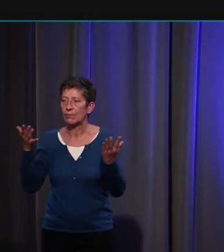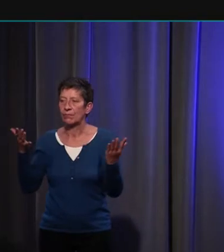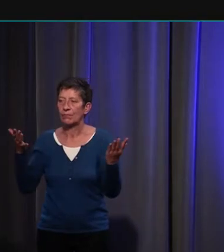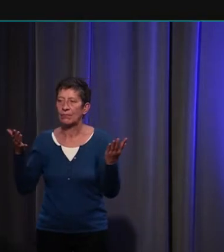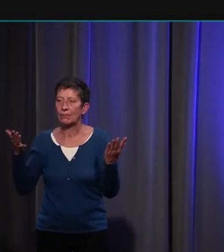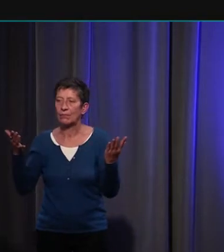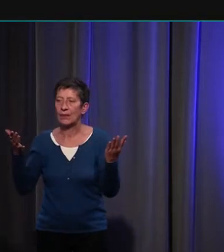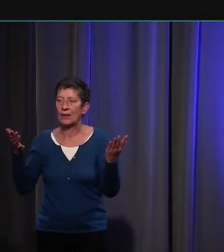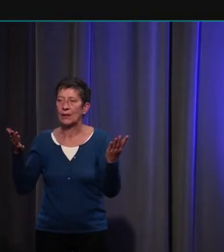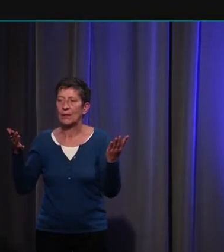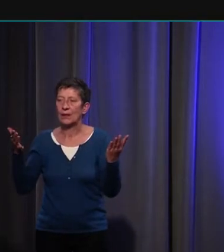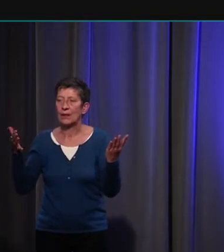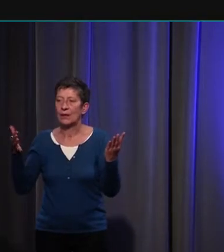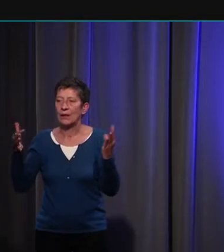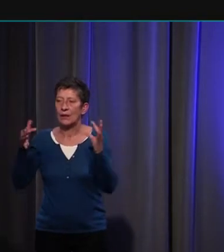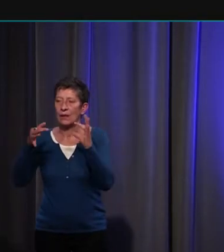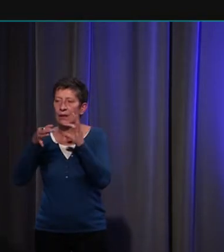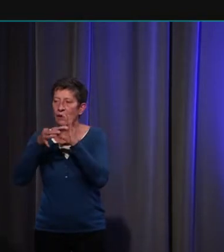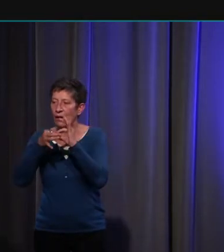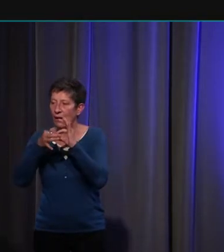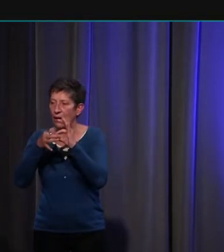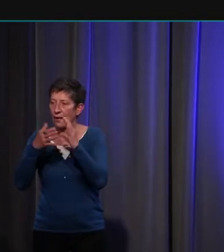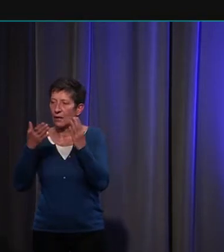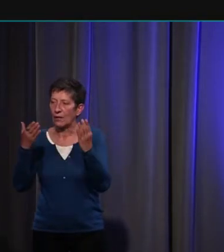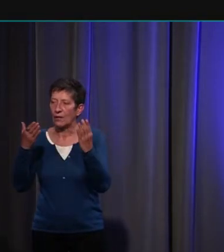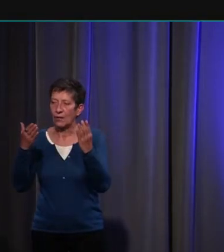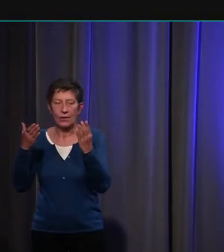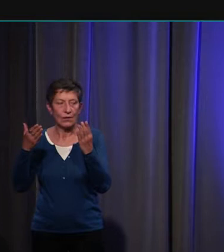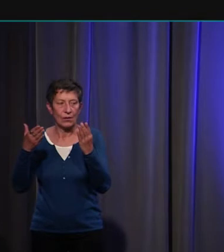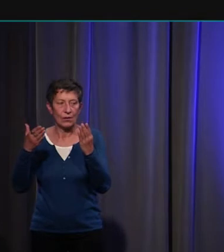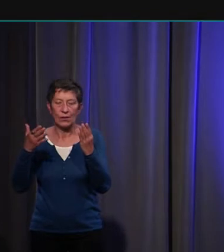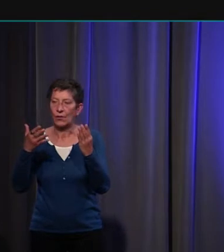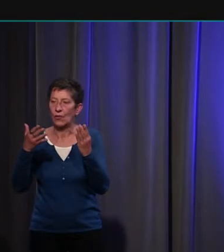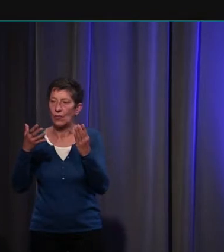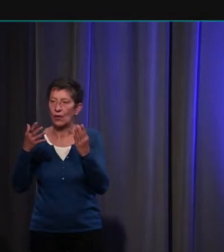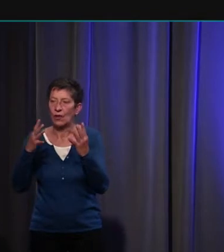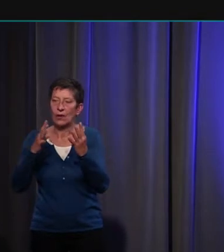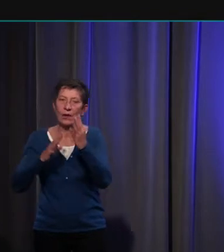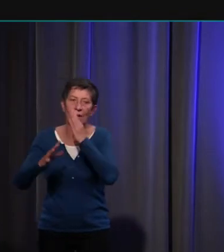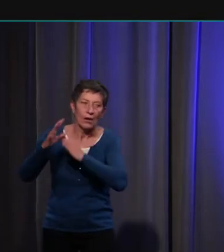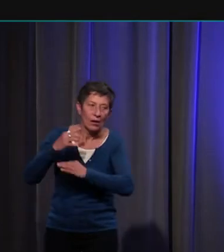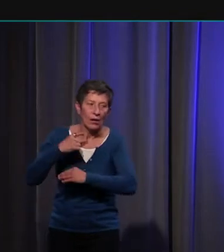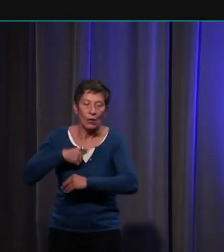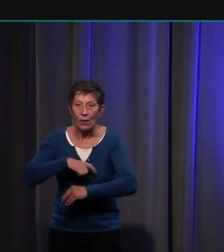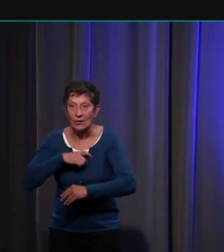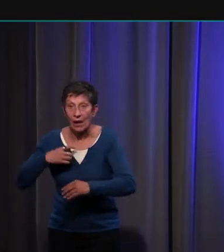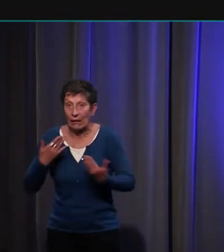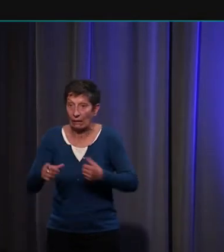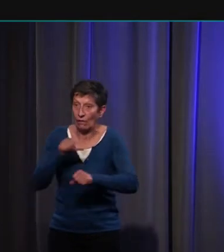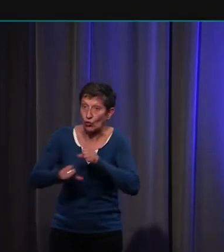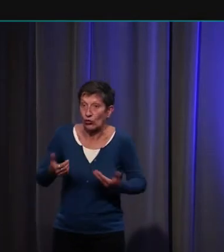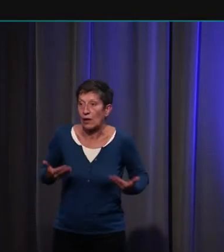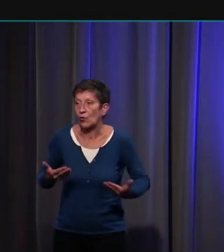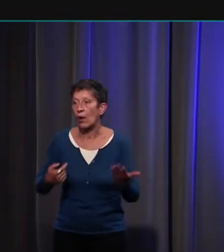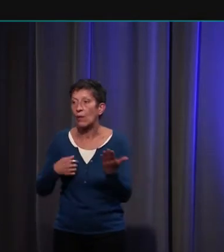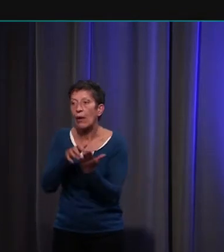une vengeance actuelle par rapport aux actions passé dix huit cents ans les croisades on voit que dans les écrits